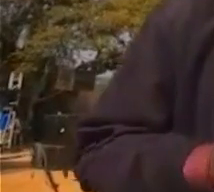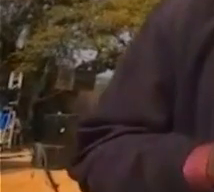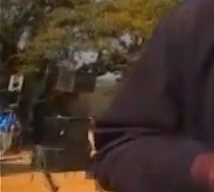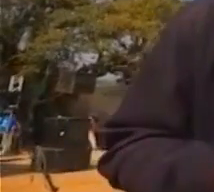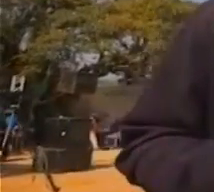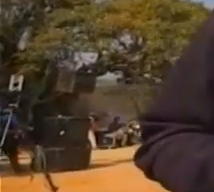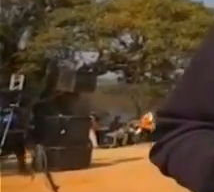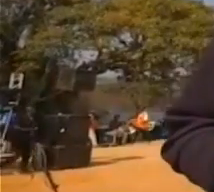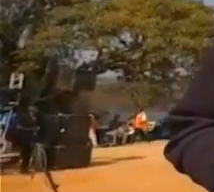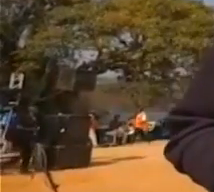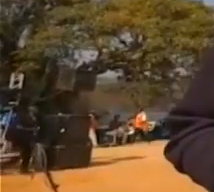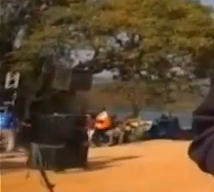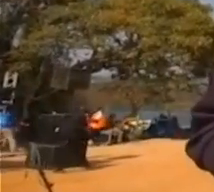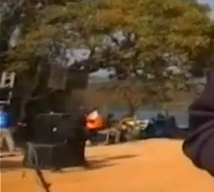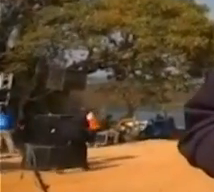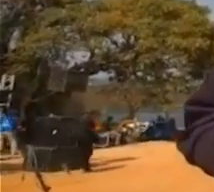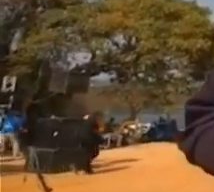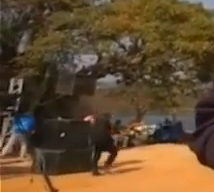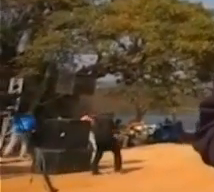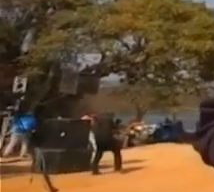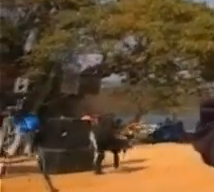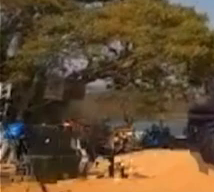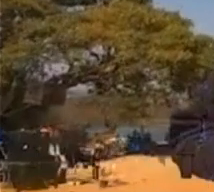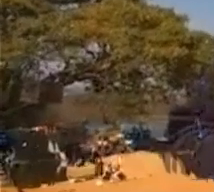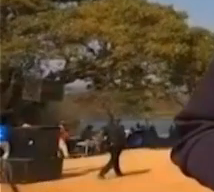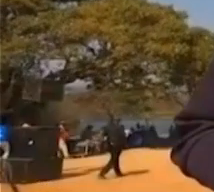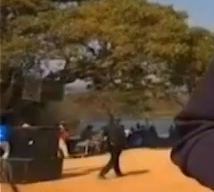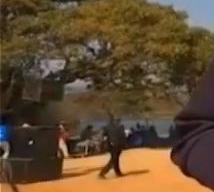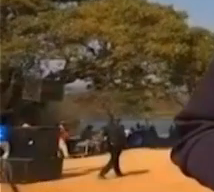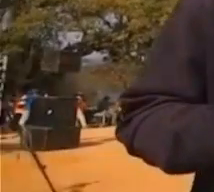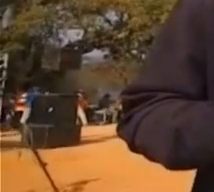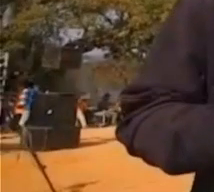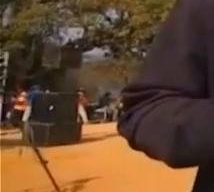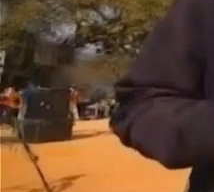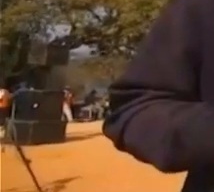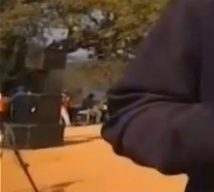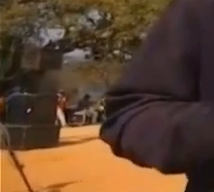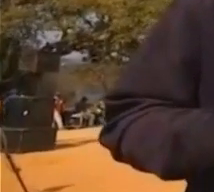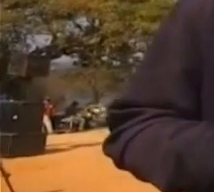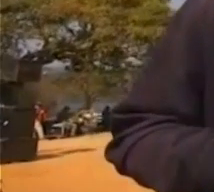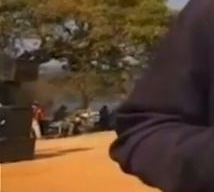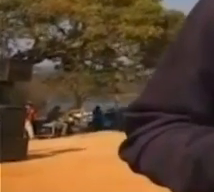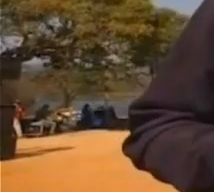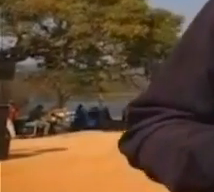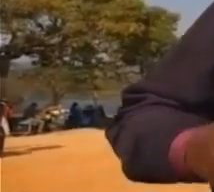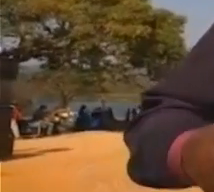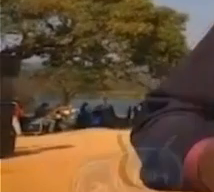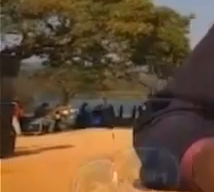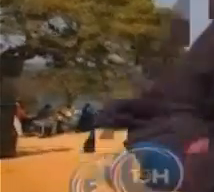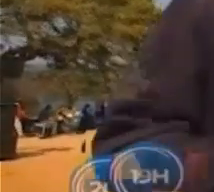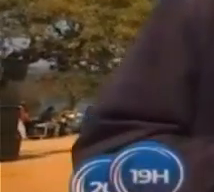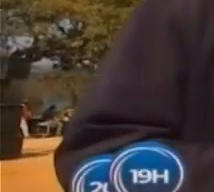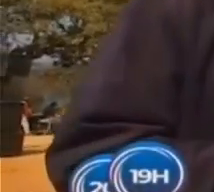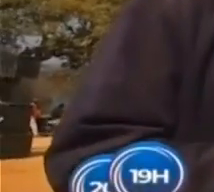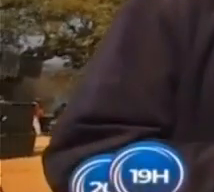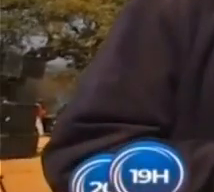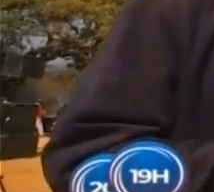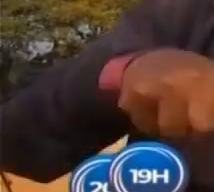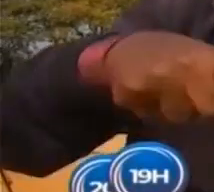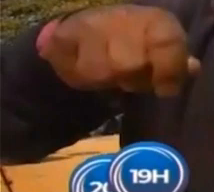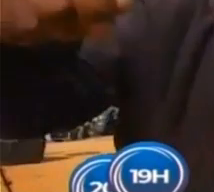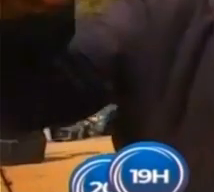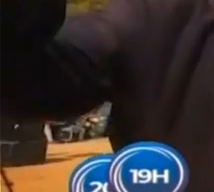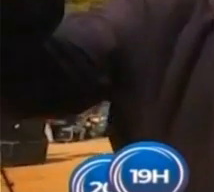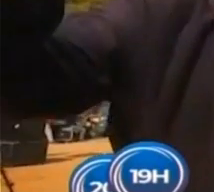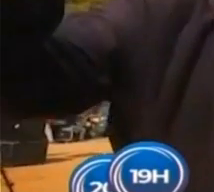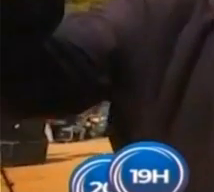leur énergie ensemble avec quelques des balles. Nous sommes témoins,